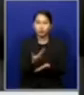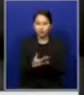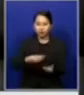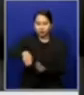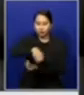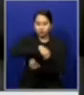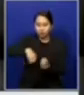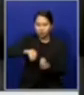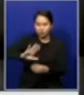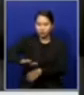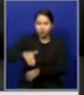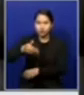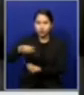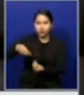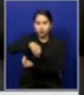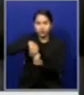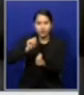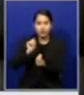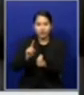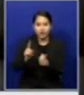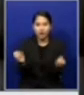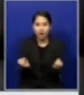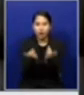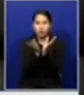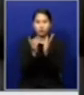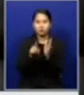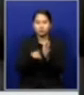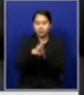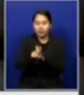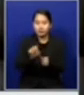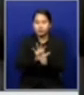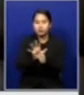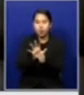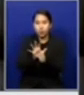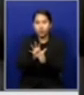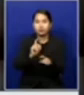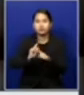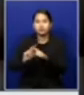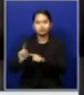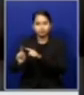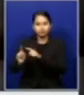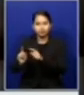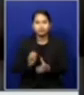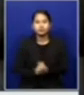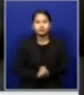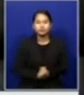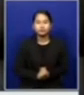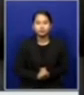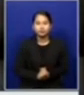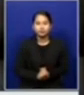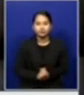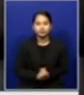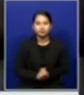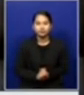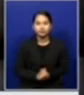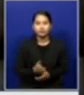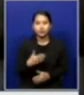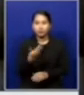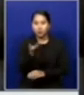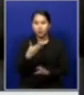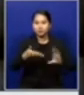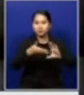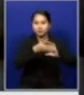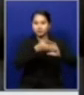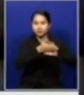ฟื้นฟูเศรษฐกิจที่ได้รับผลกระทบจากการระบาดของโรคติดเชื้อโควิด-19ครับขอภาพด้วยครับ